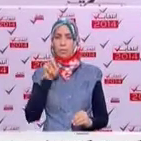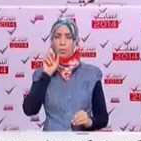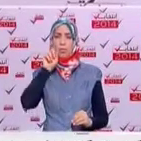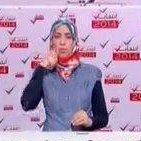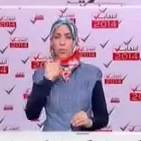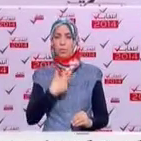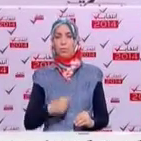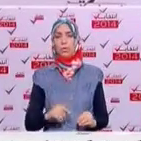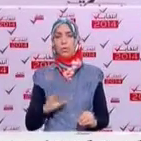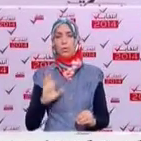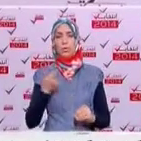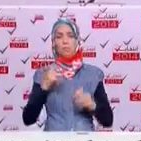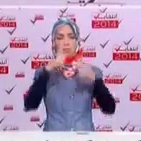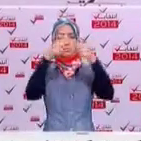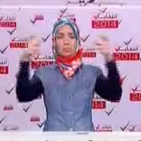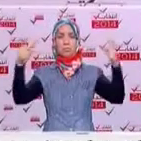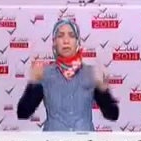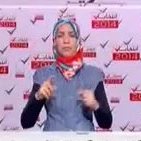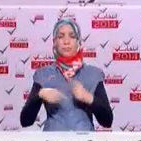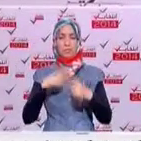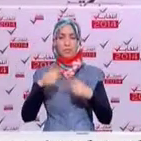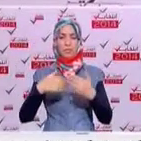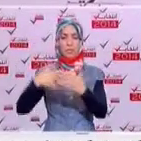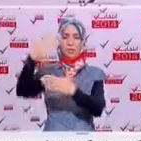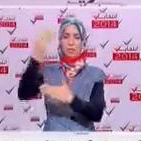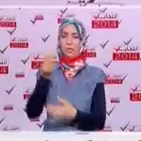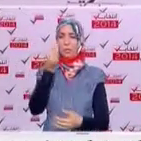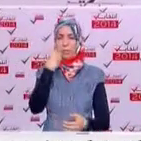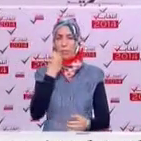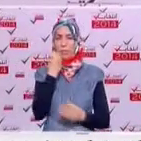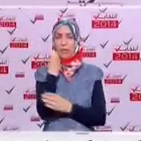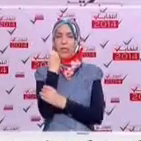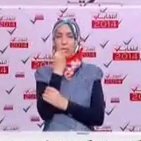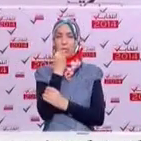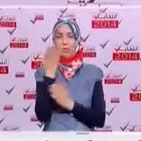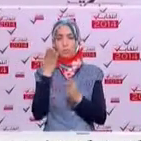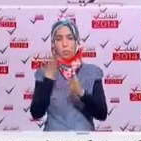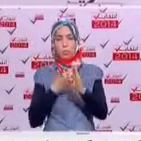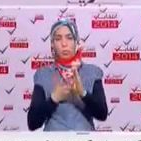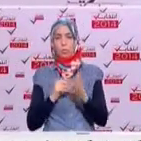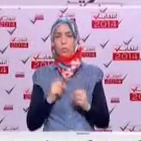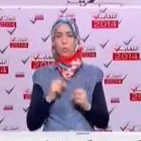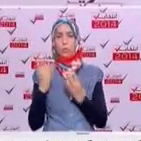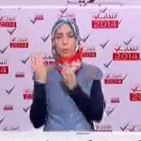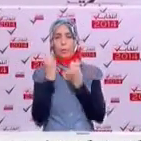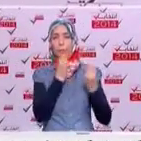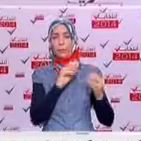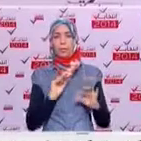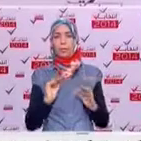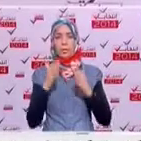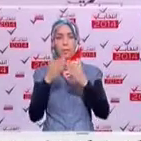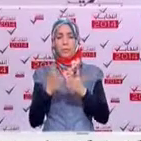هم نشوفوا فيهم نهار كامل مرميين تحت الحيوط ويأكلوا في كاسكروتات باردة. إذا قلت هذه المطالب أو